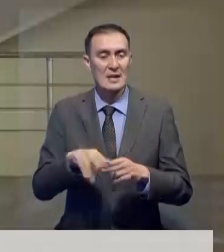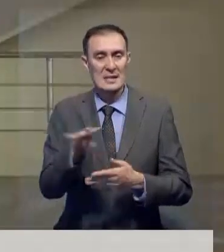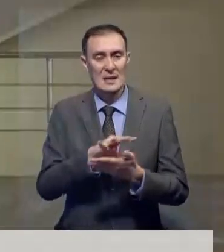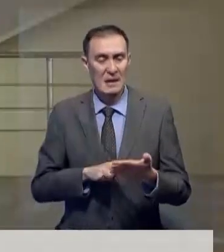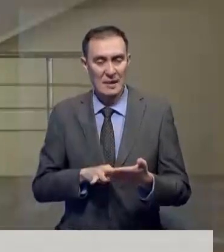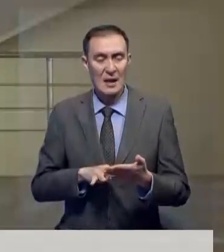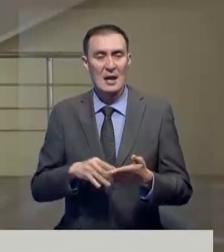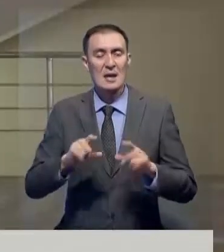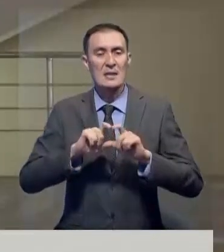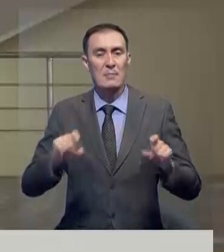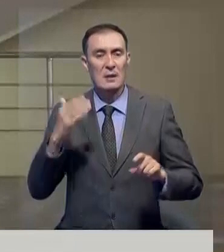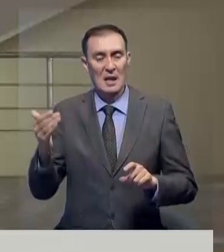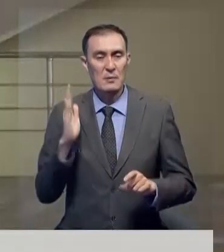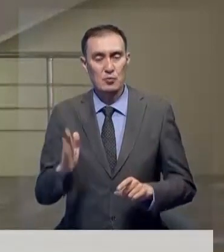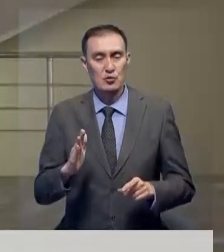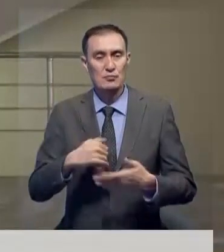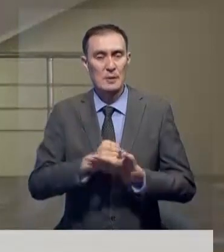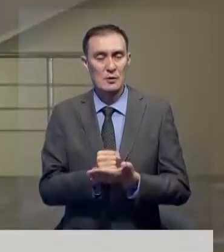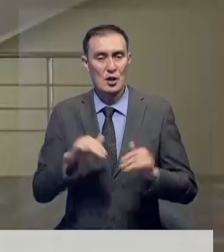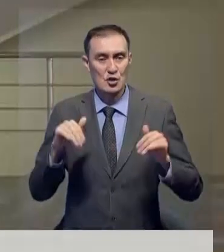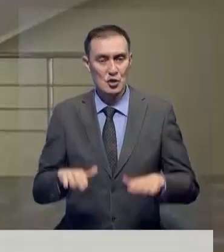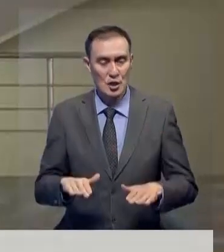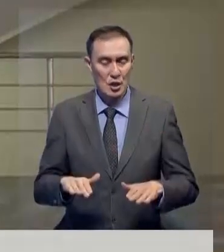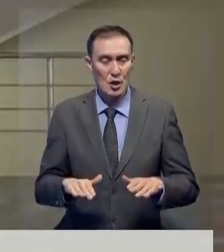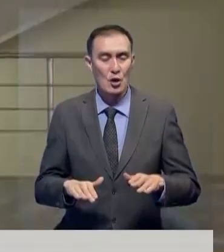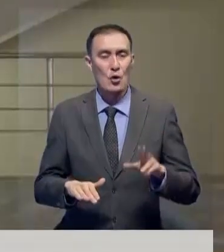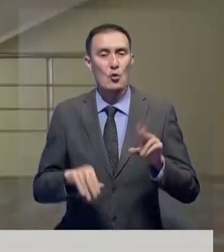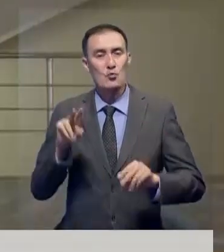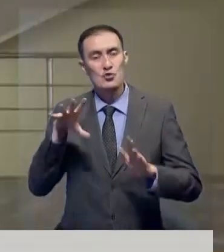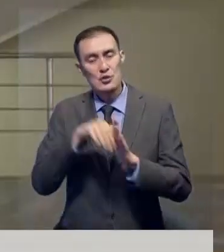будет принимать решение, учитывая